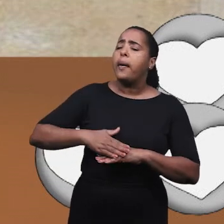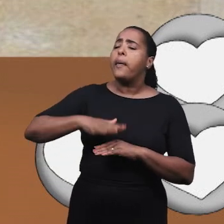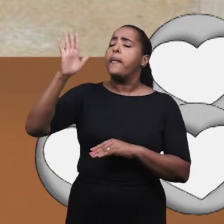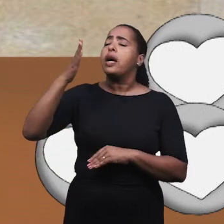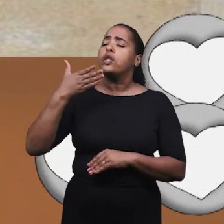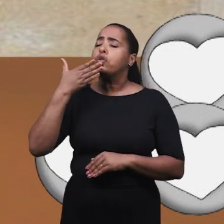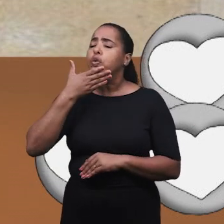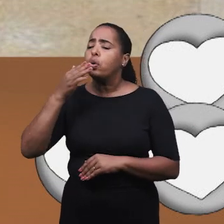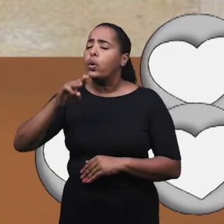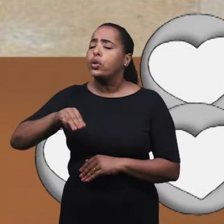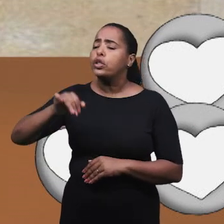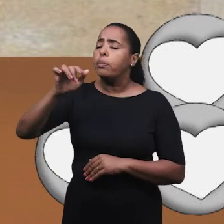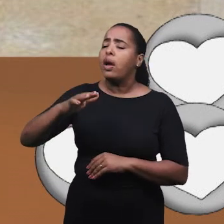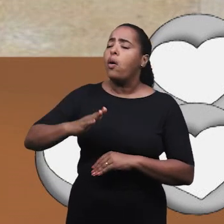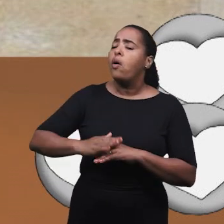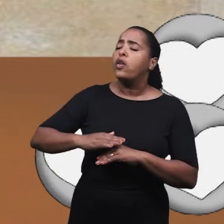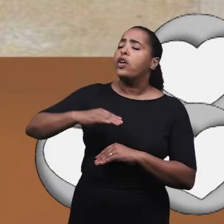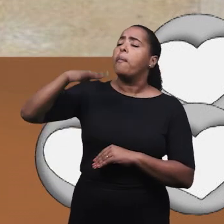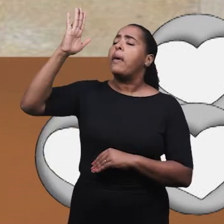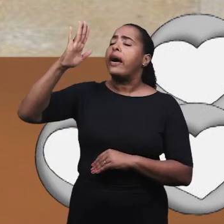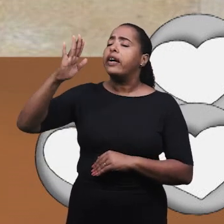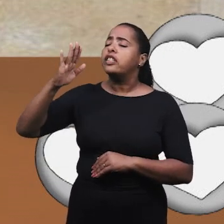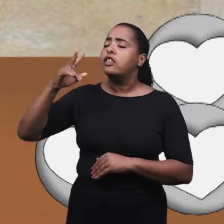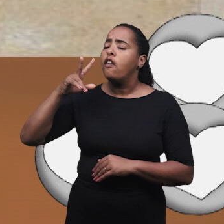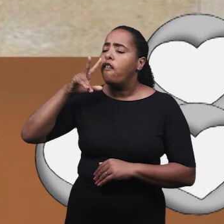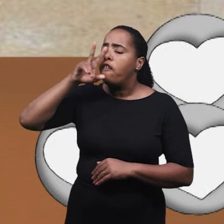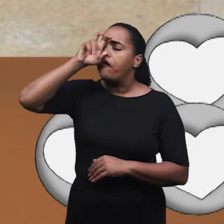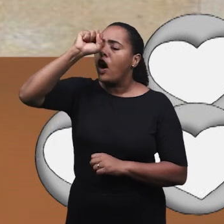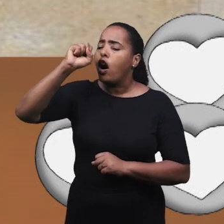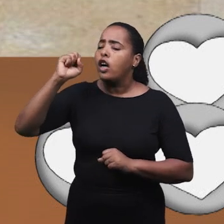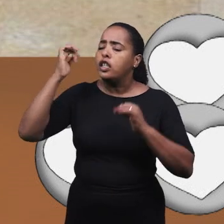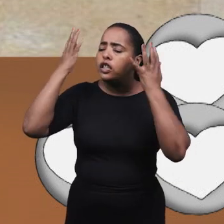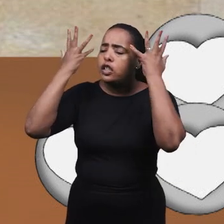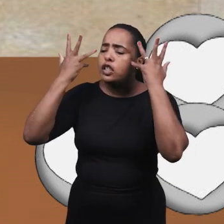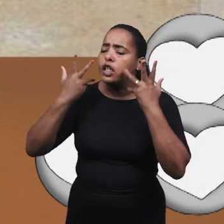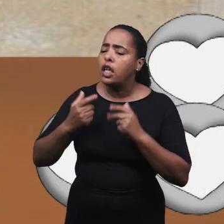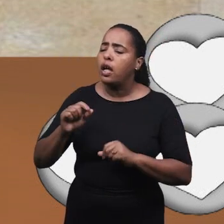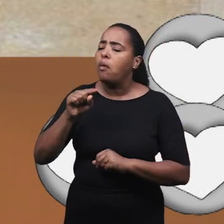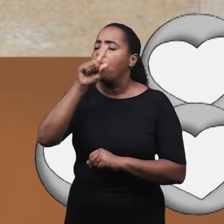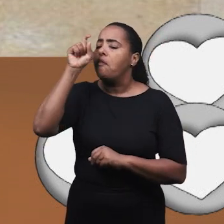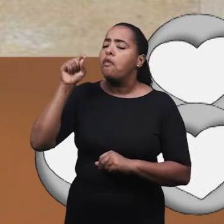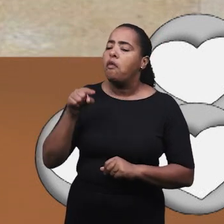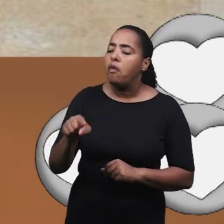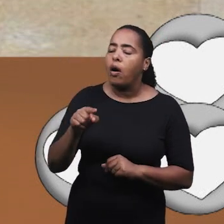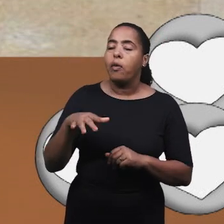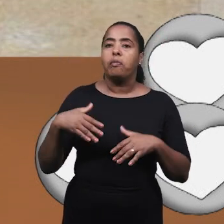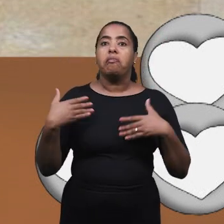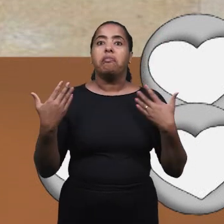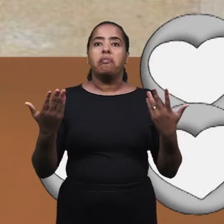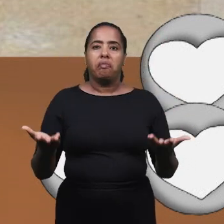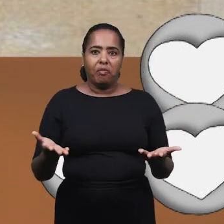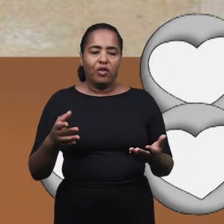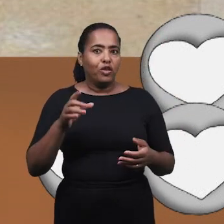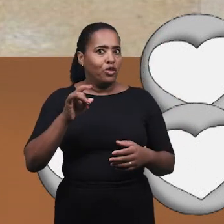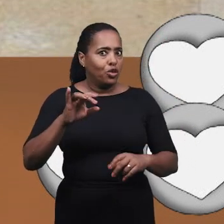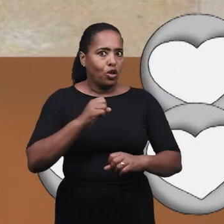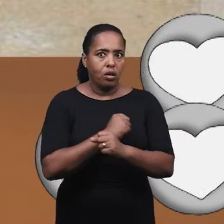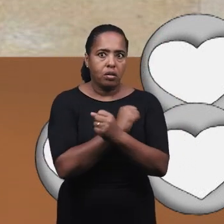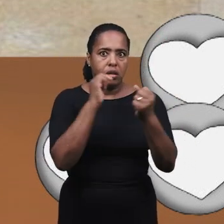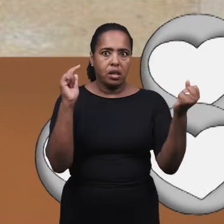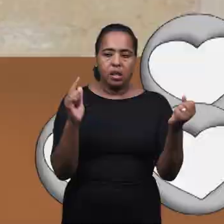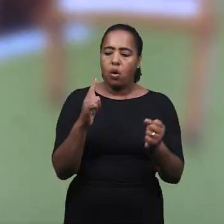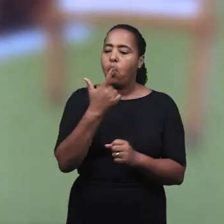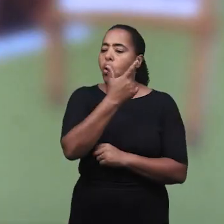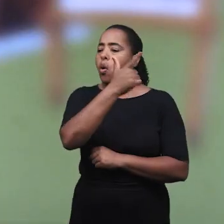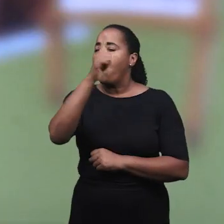Il a dit, quelle chose a plus douce que le miel et quelle chose est plus forte que le lion. Il n'y a que Samson qui connaissait